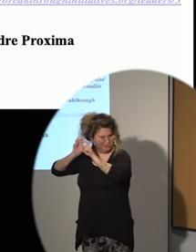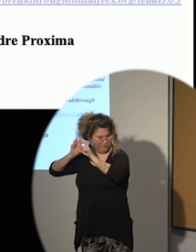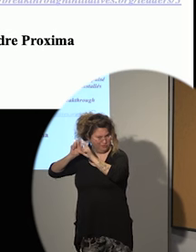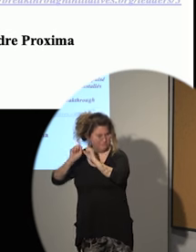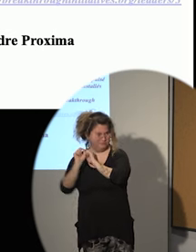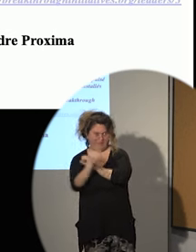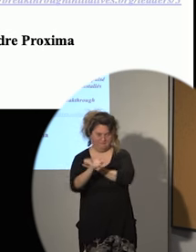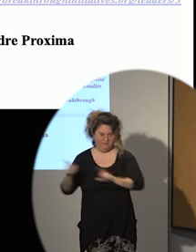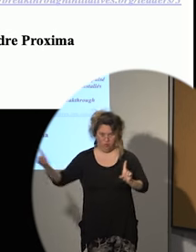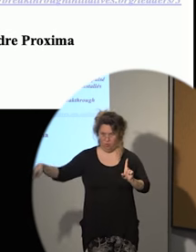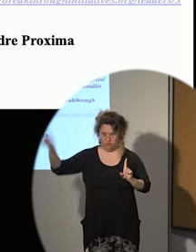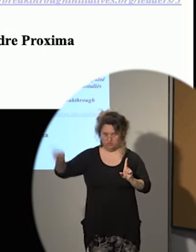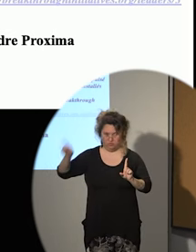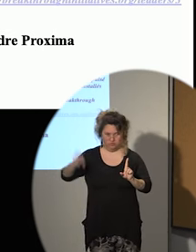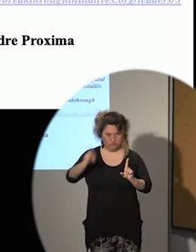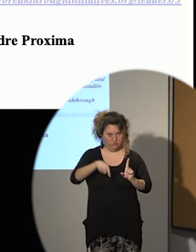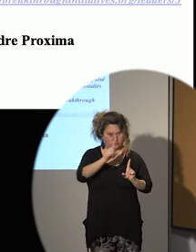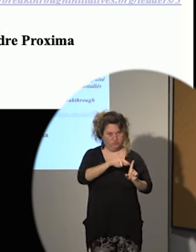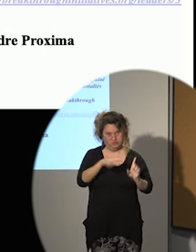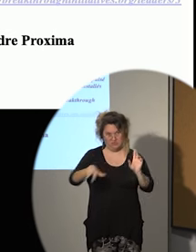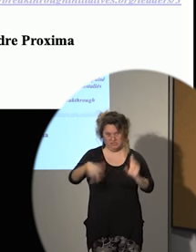la lumière. Hein. Ok, d'accord. Ça, par contre, c'est bon. Il ouais.